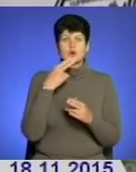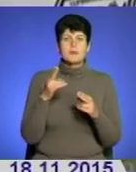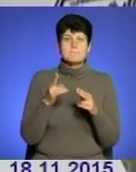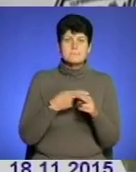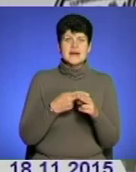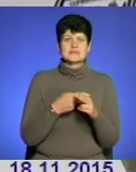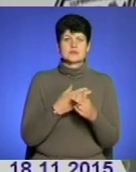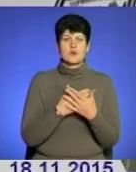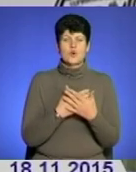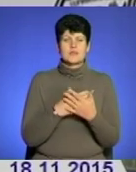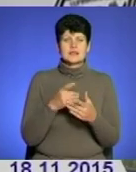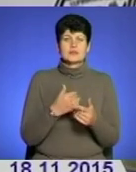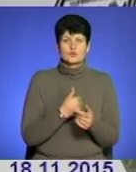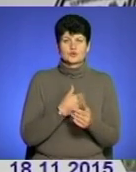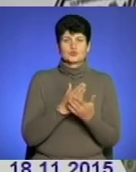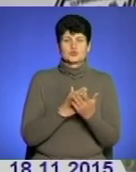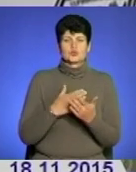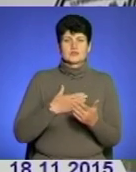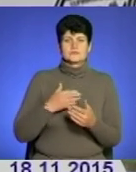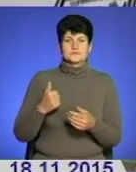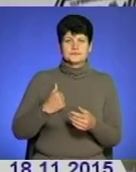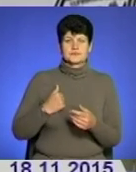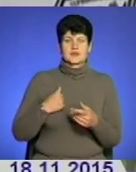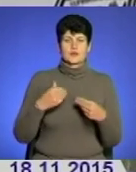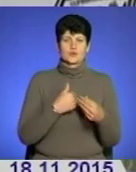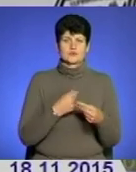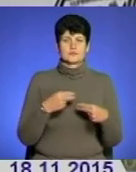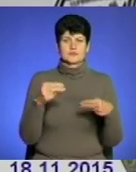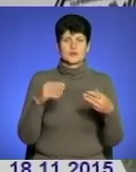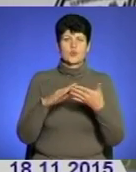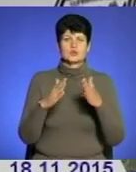громадянства, які бажають служити в нас в Збройних силах і бажають заключити контракт на військову службу за контракт.